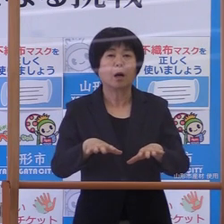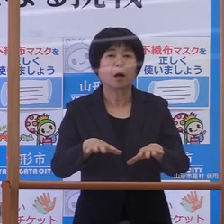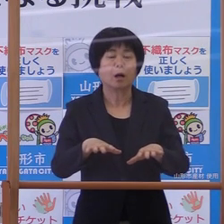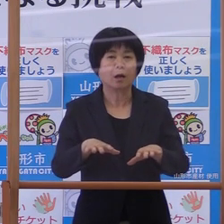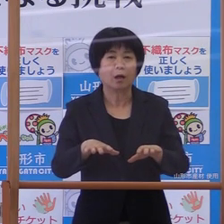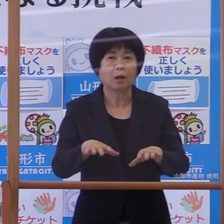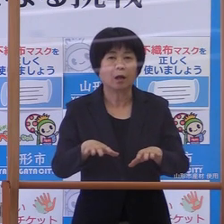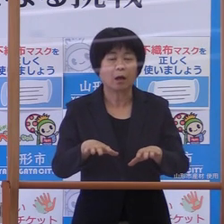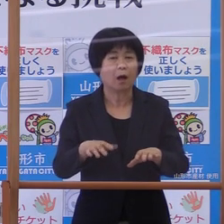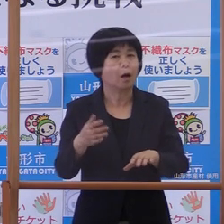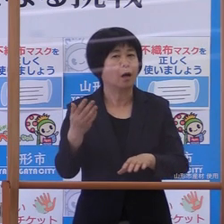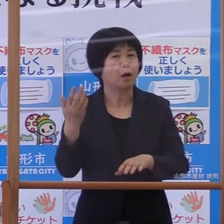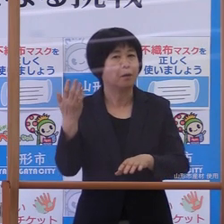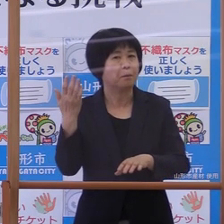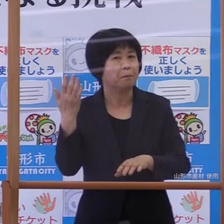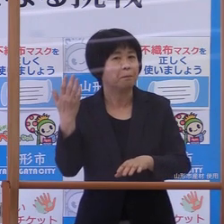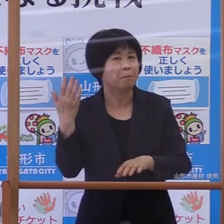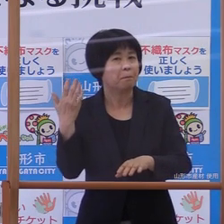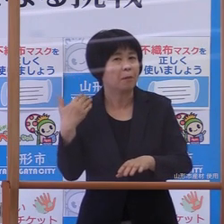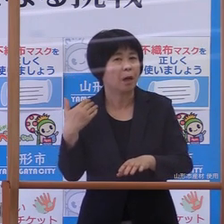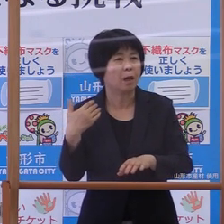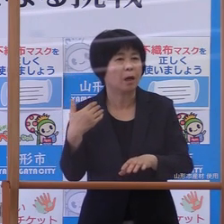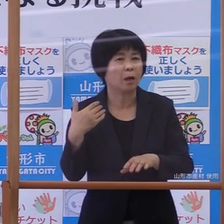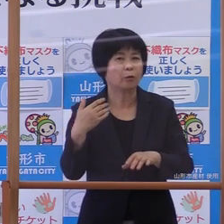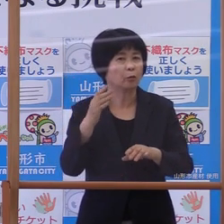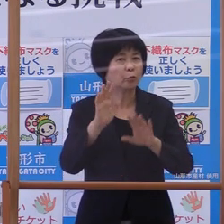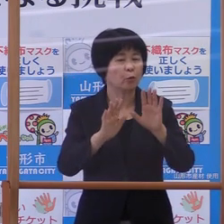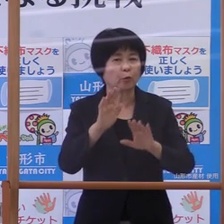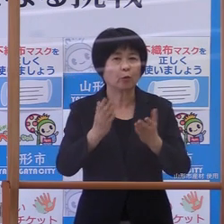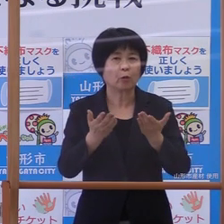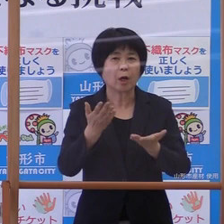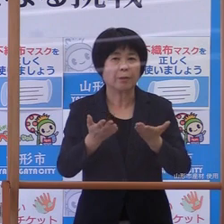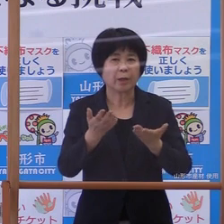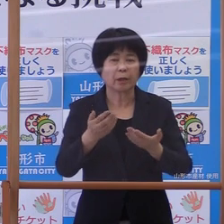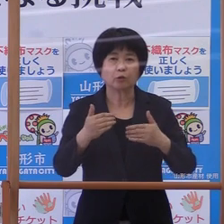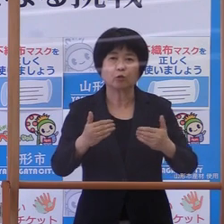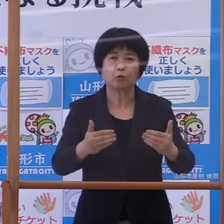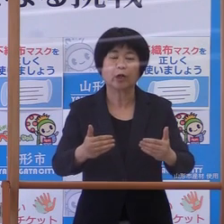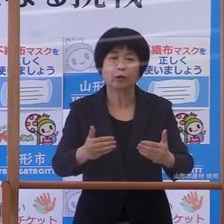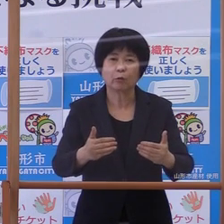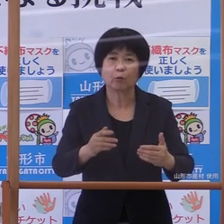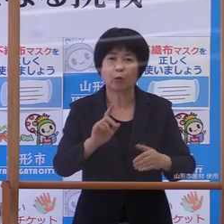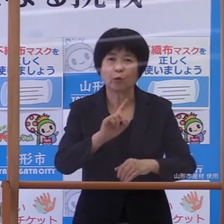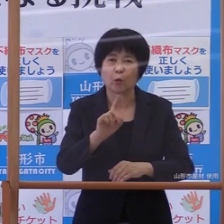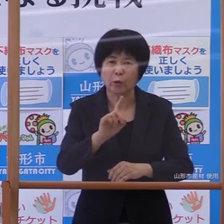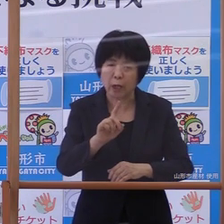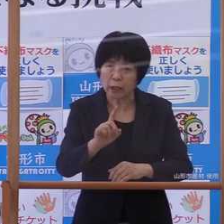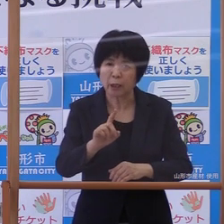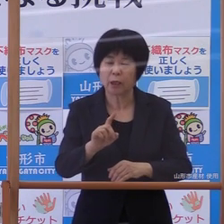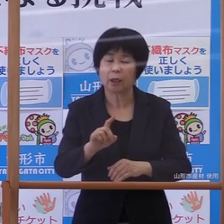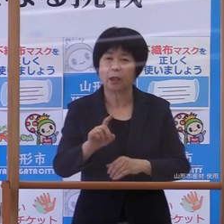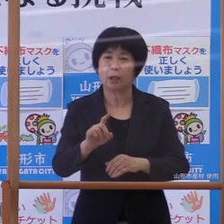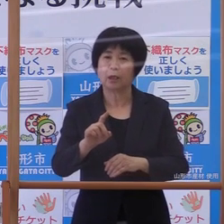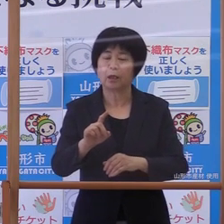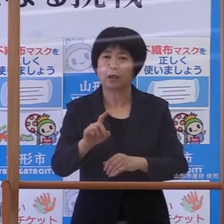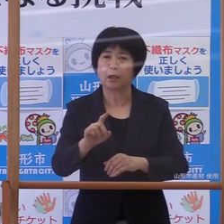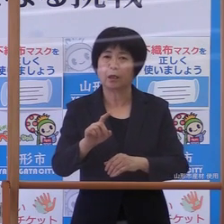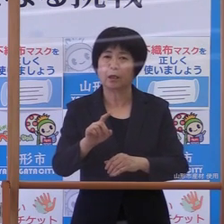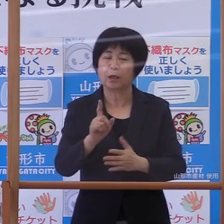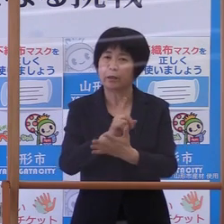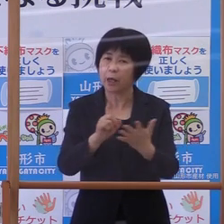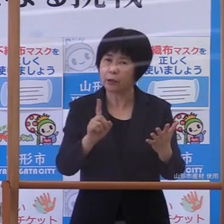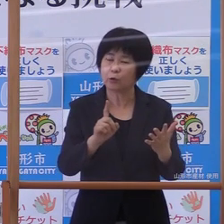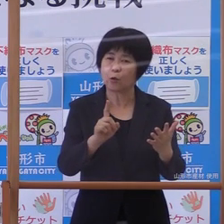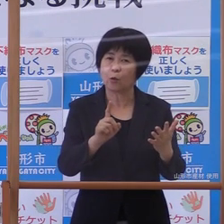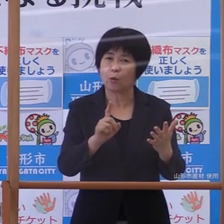もこう検討段階として進んでいることを、例えば場所の選定ですとか時期のめどですとか、対象を1